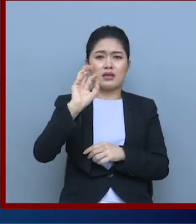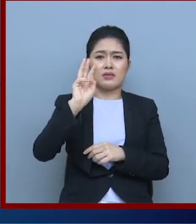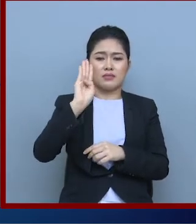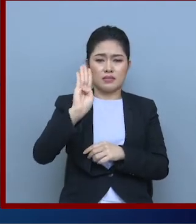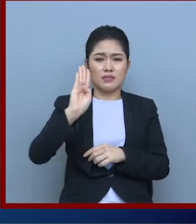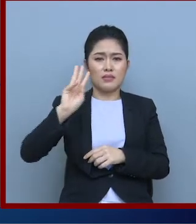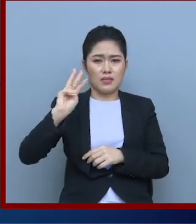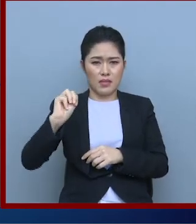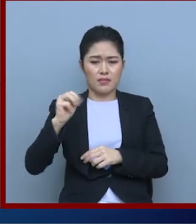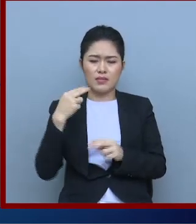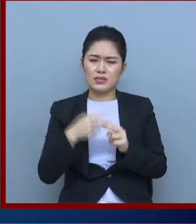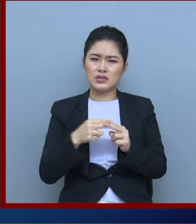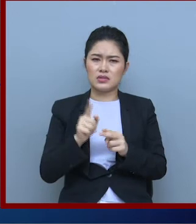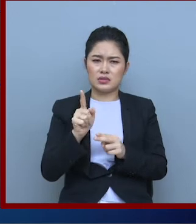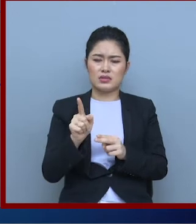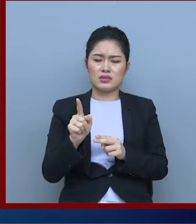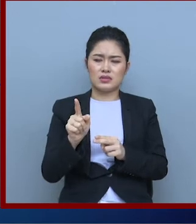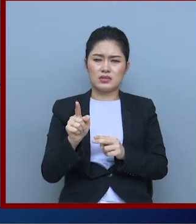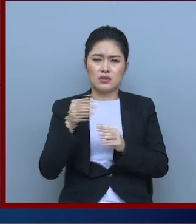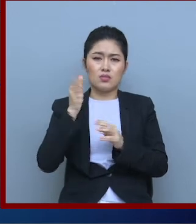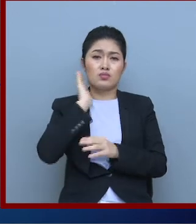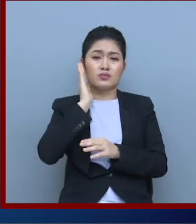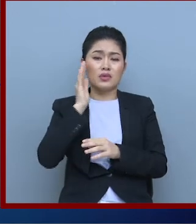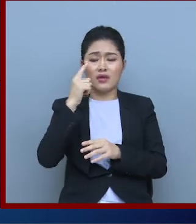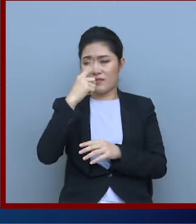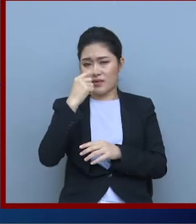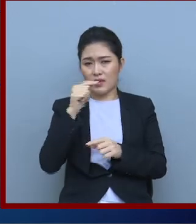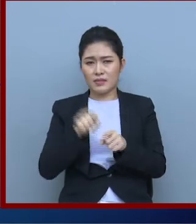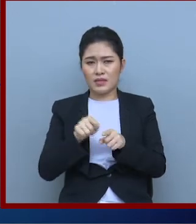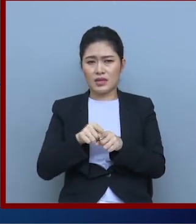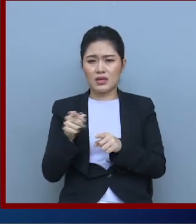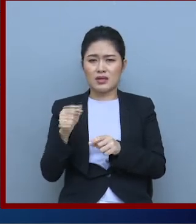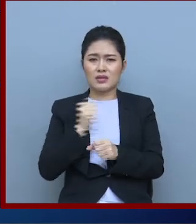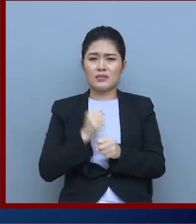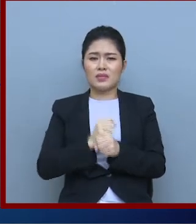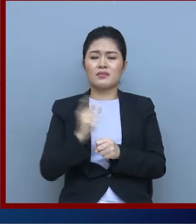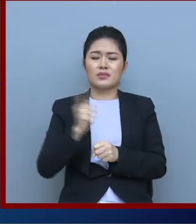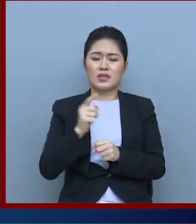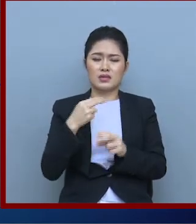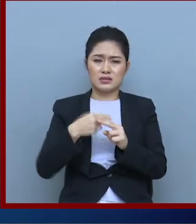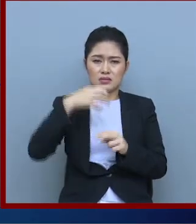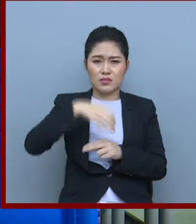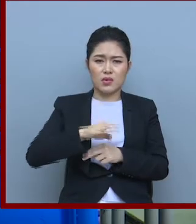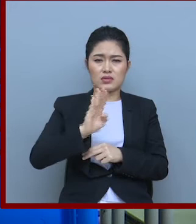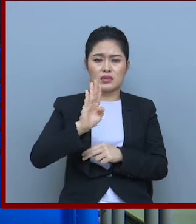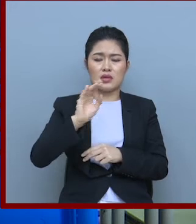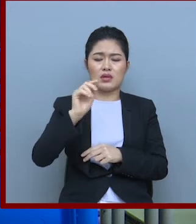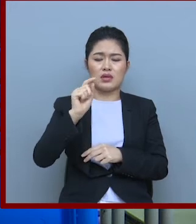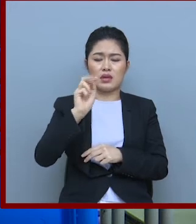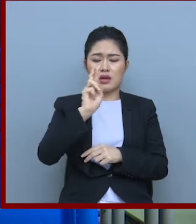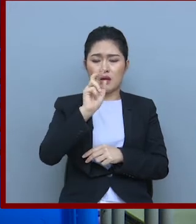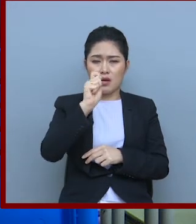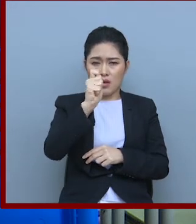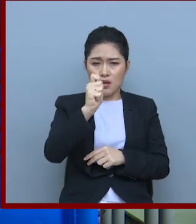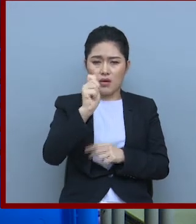ก็มีอีกคนหนึ่งคืออเลนนะครับทำงานอยู่ที่อาคอมนะครับก็เป็